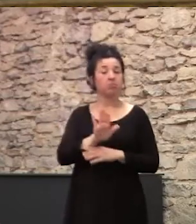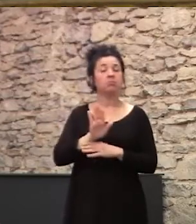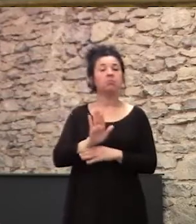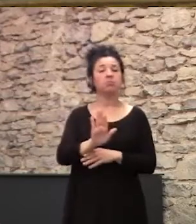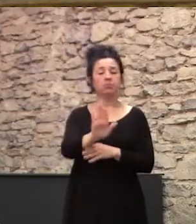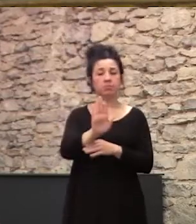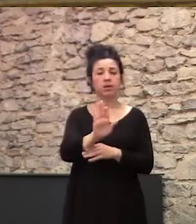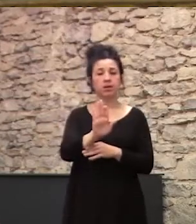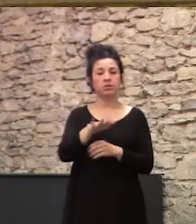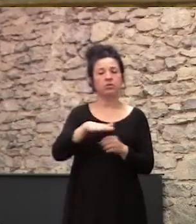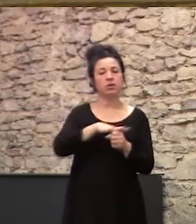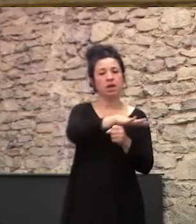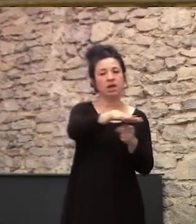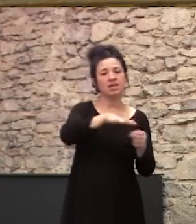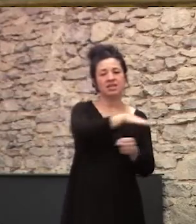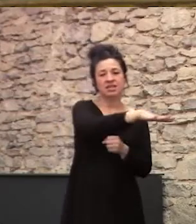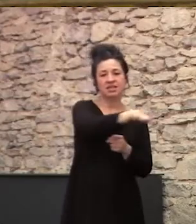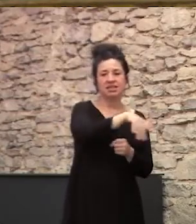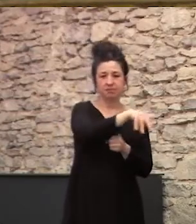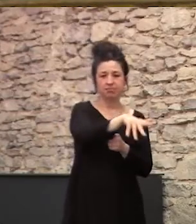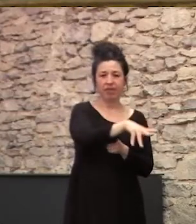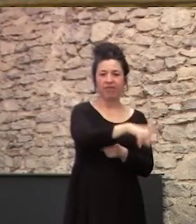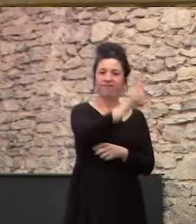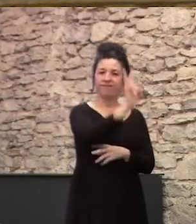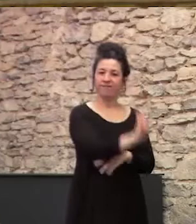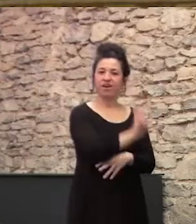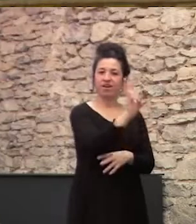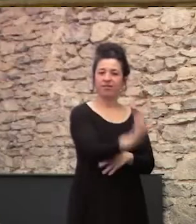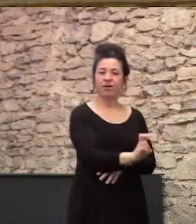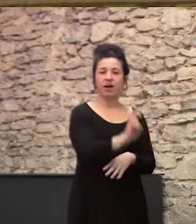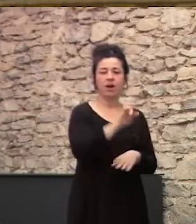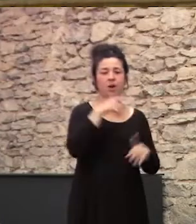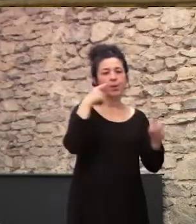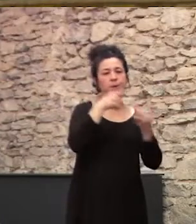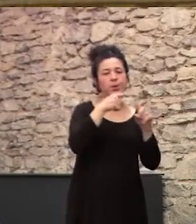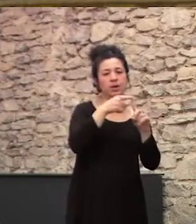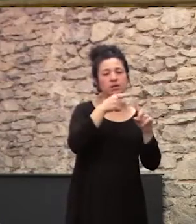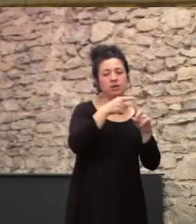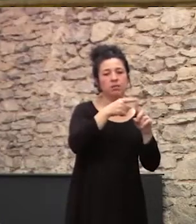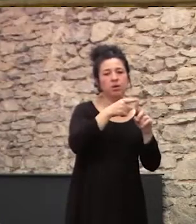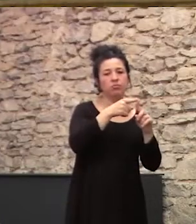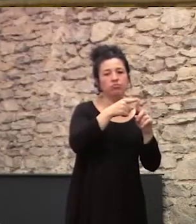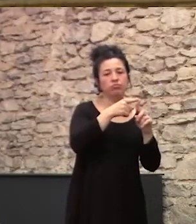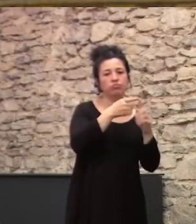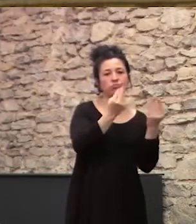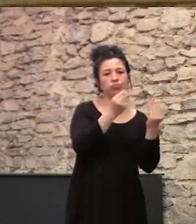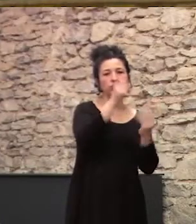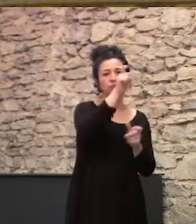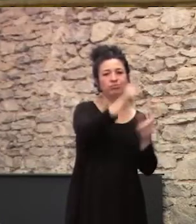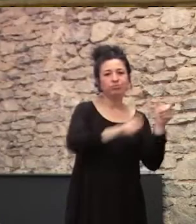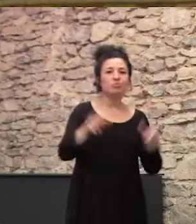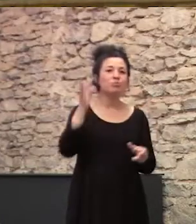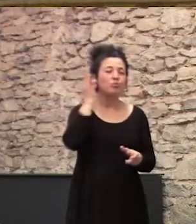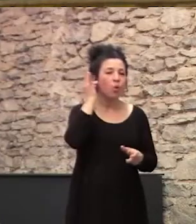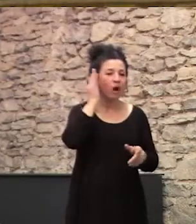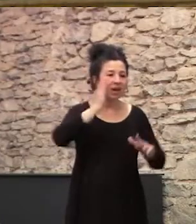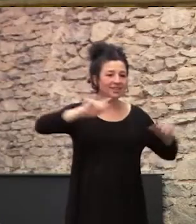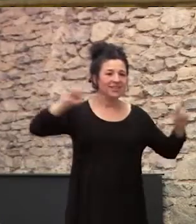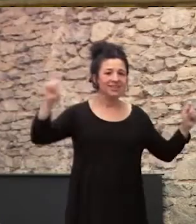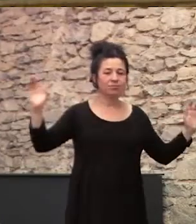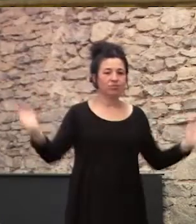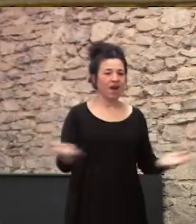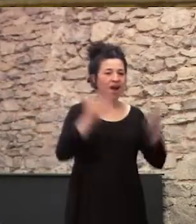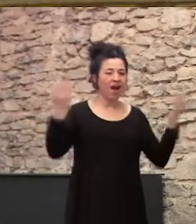Baina ere, bueno, espazio hori egotean ikustot oso erabilgarria izan dela, jende emakume asko animatzeko, baitere bidaltzera,